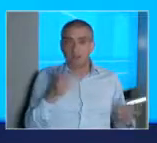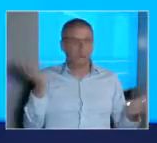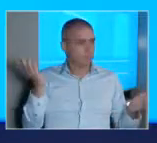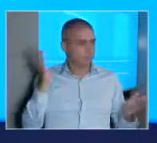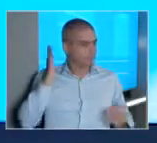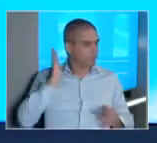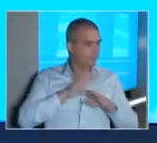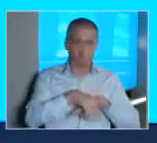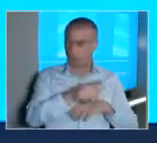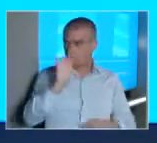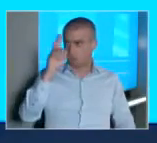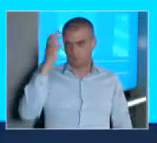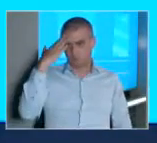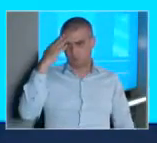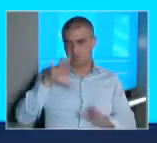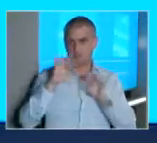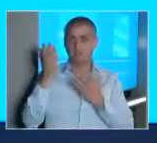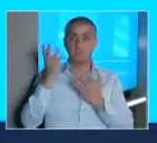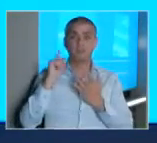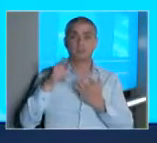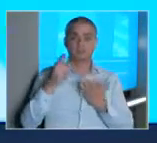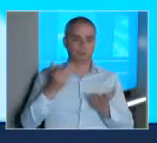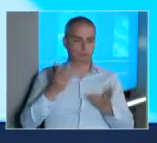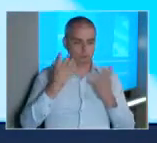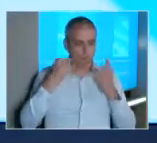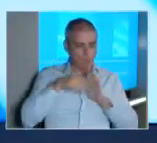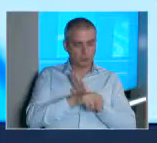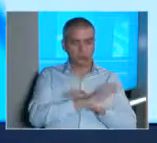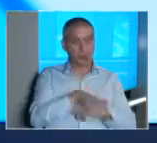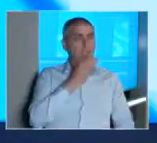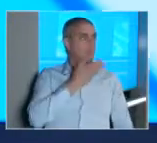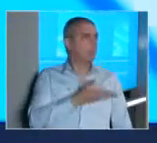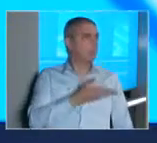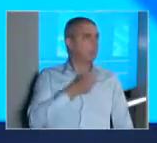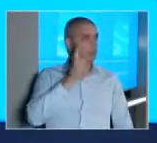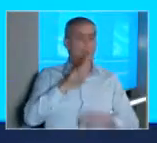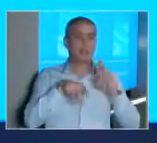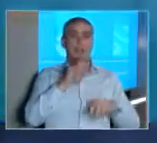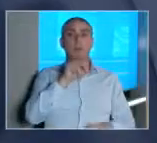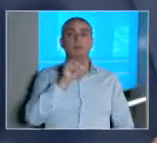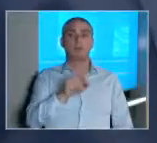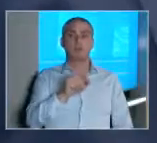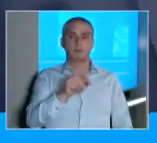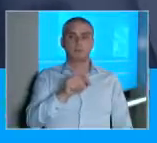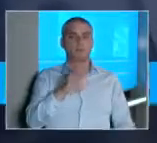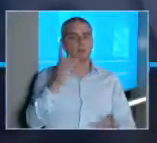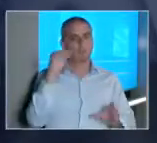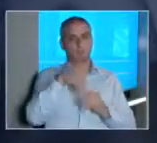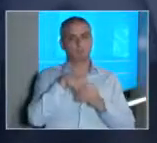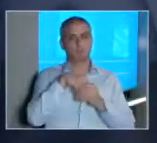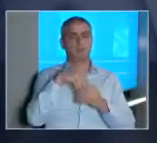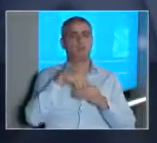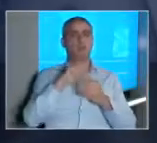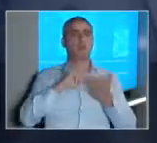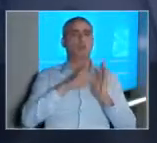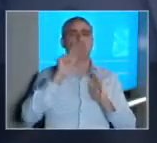של ילד. עוזי מכיר את זה במפעל הפיס, השקיע בגיל הרך. אנחנו צריכים מן היסוד לטפל בנושא הזה, להכניס אותו בתוכנית